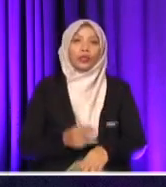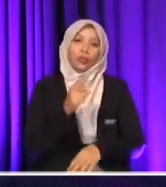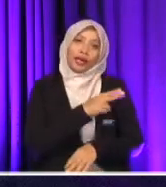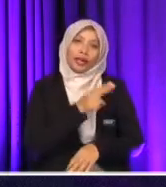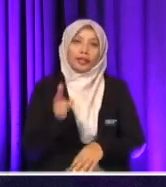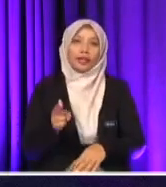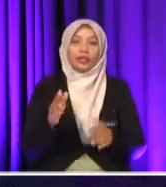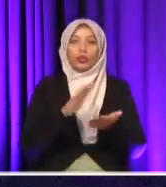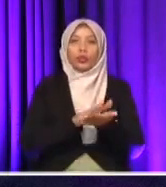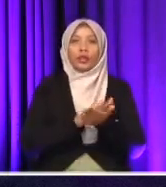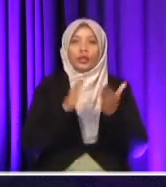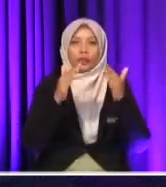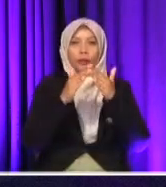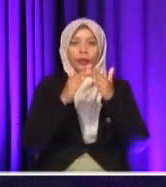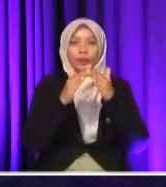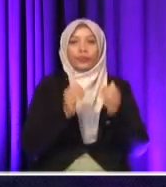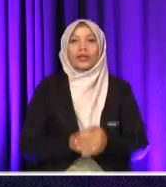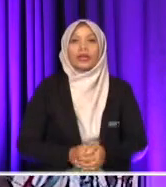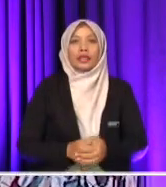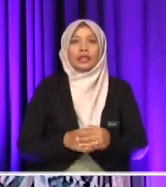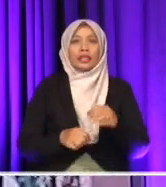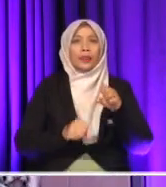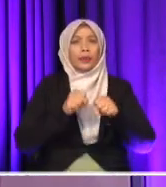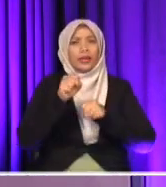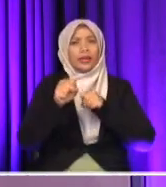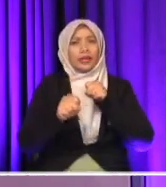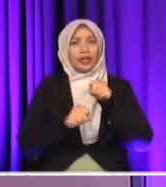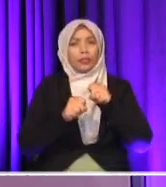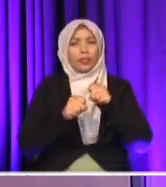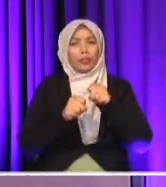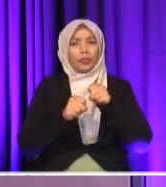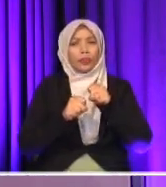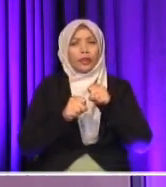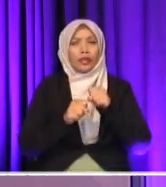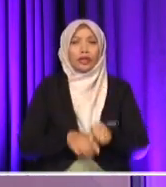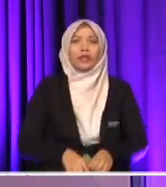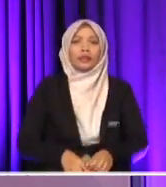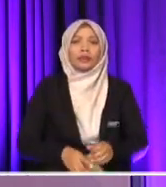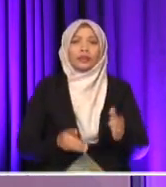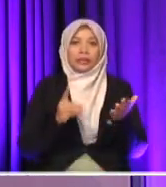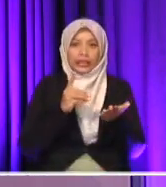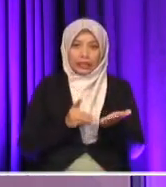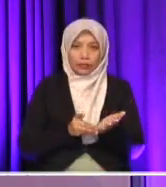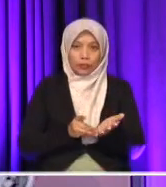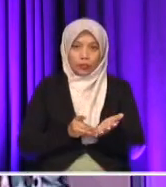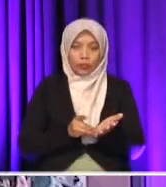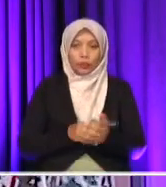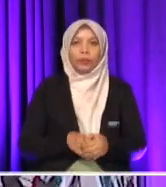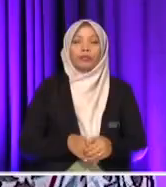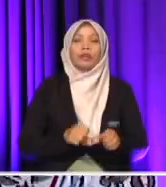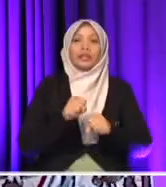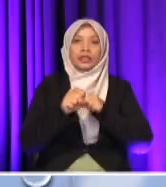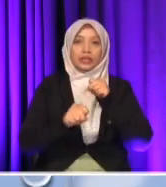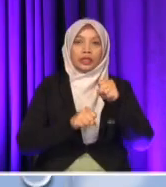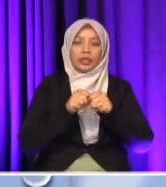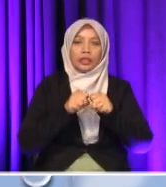Cikgu. Ya, Alhamdulillah. Okey, kalau kita tengok dinamo basikal ni, okey, dinamo ni kita sambungkan kepada tayar basikal tu kan. Okey,